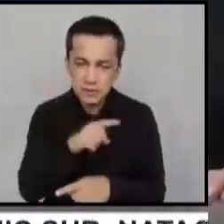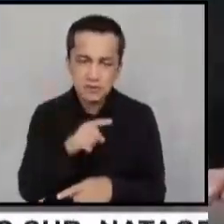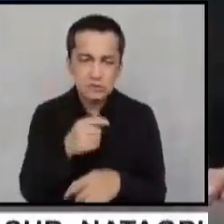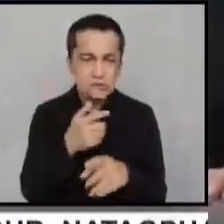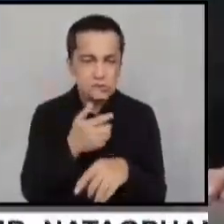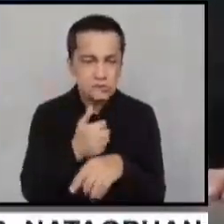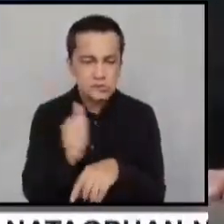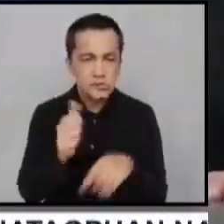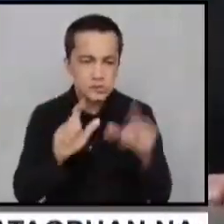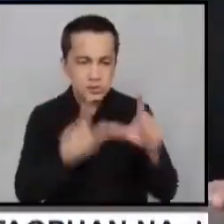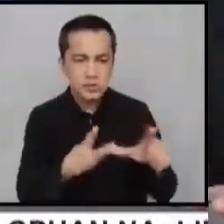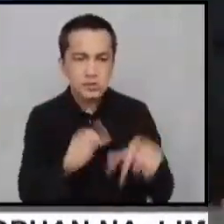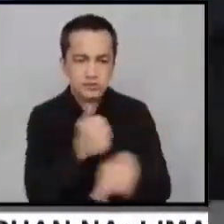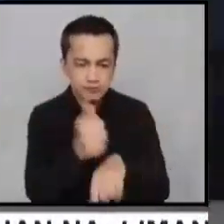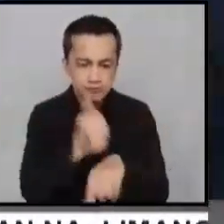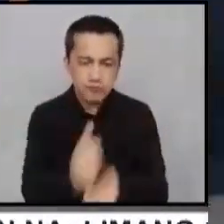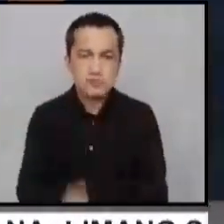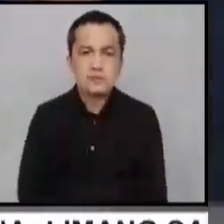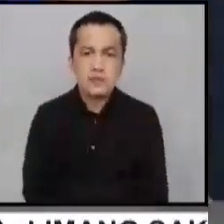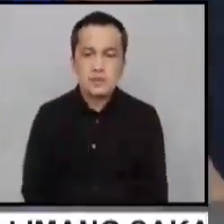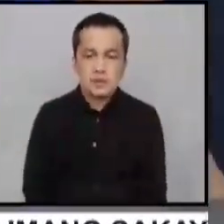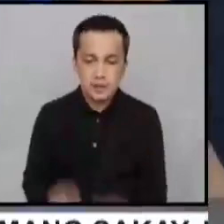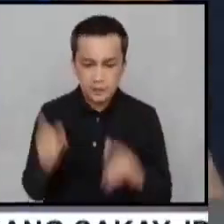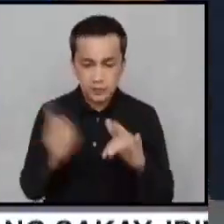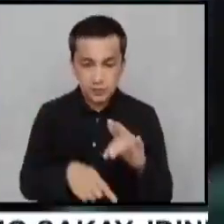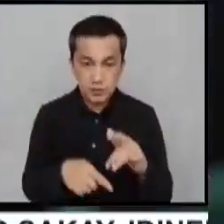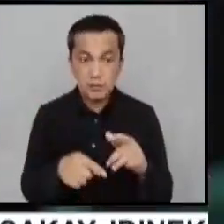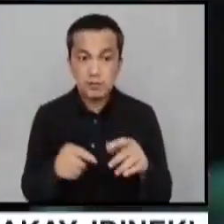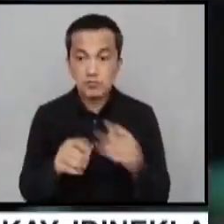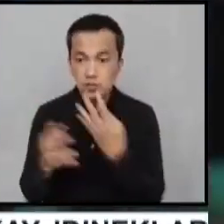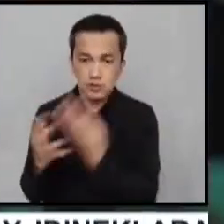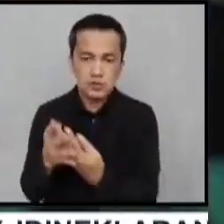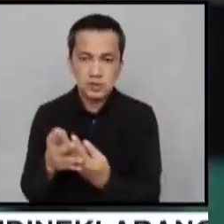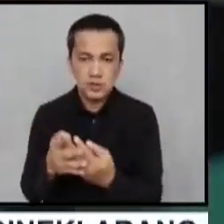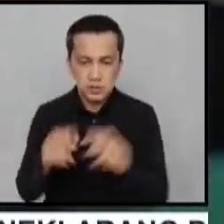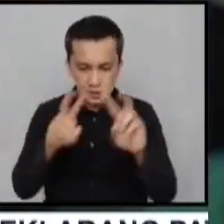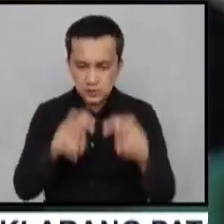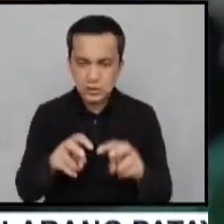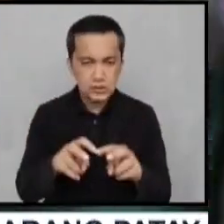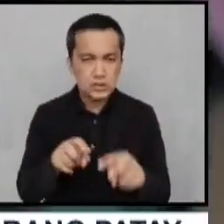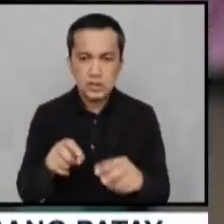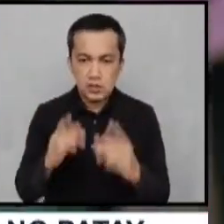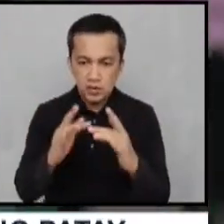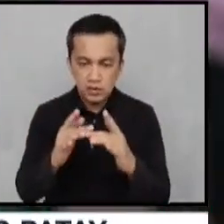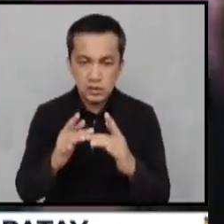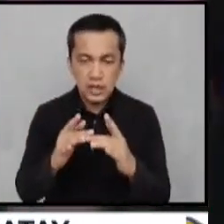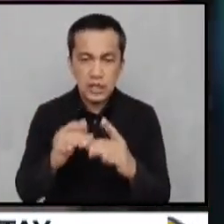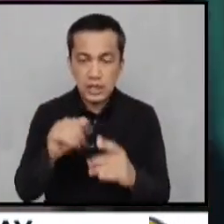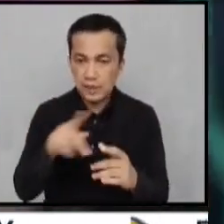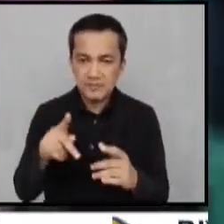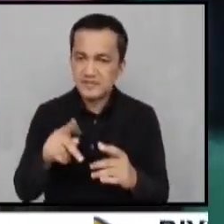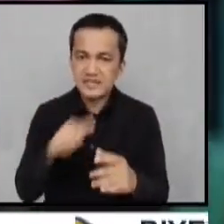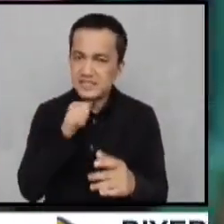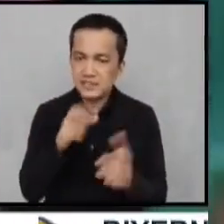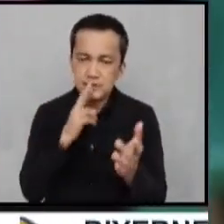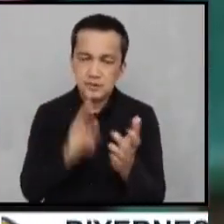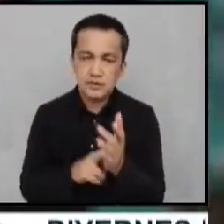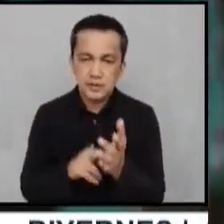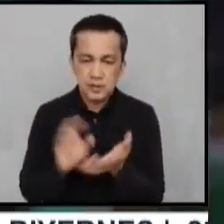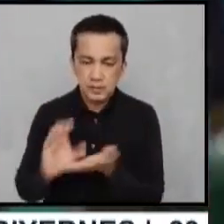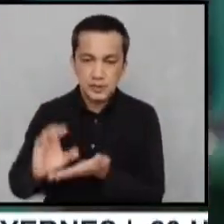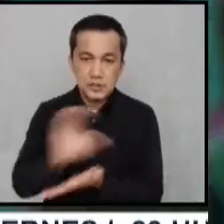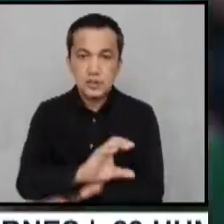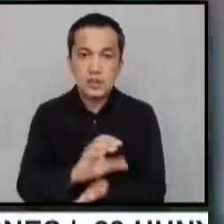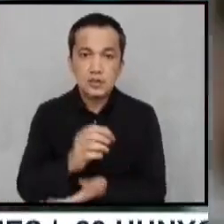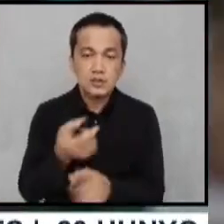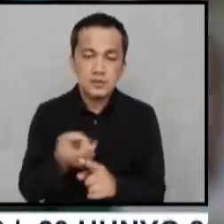pagkakakulong. Base sa investigasyon, napag-alamang hindi rehistrado ang mga online lending apps. Ang financer din ng mga ito ay nasa